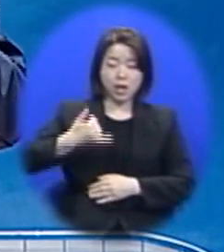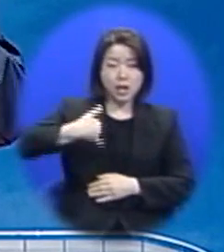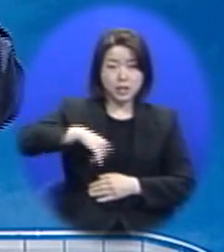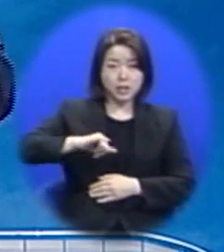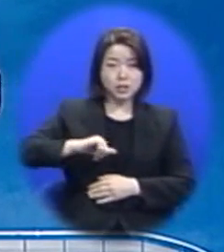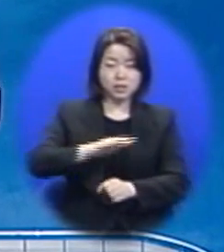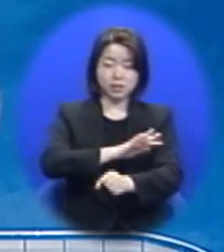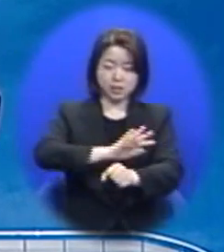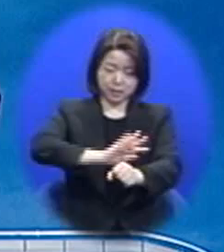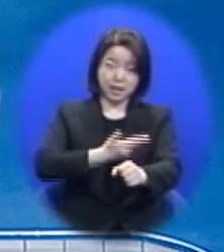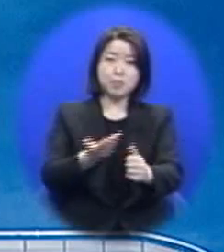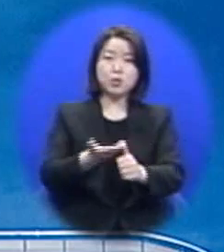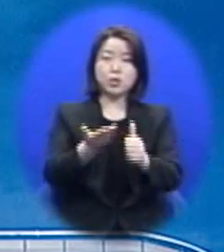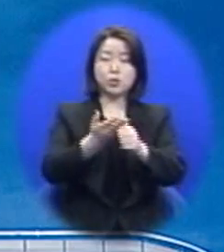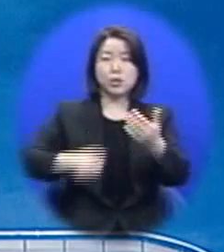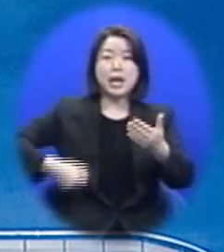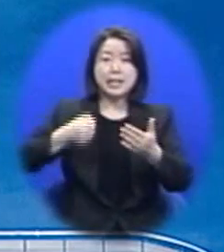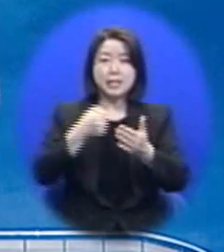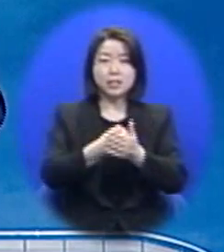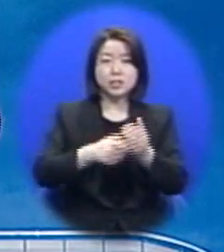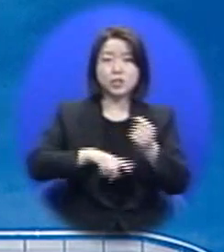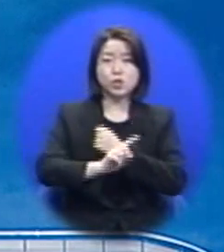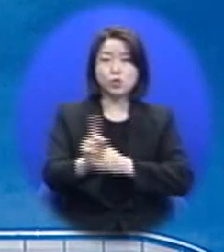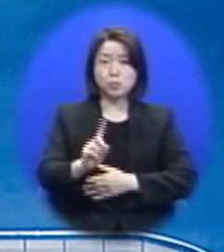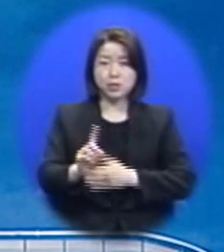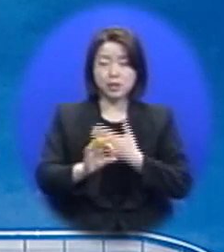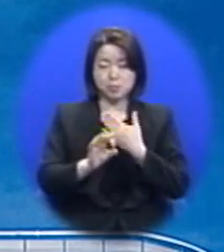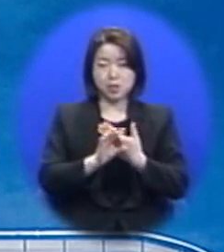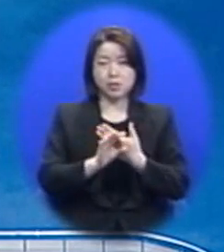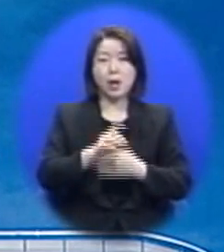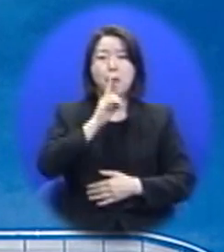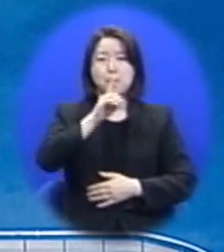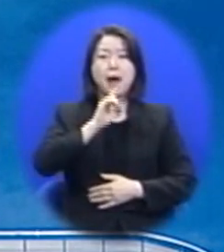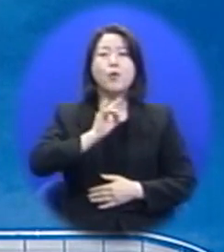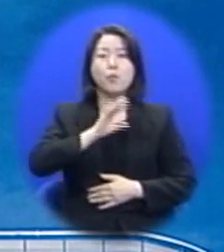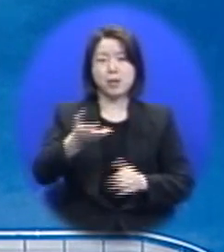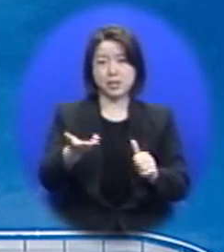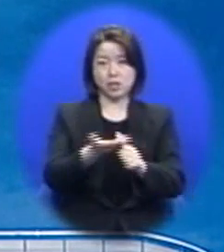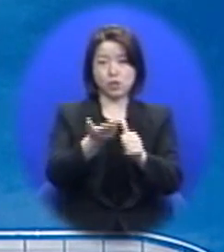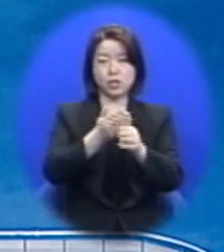길렀던 가장 결정적인 이유는 말로만 가르치려고 했기 때문입니다.